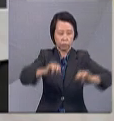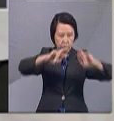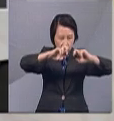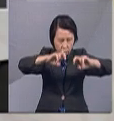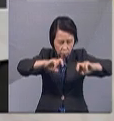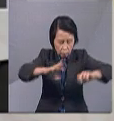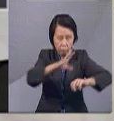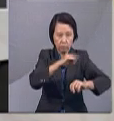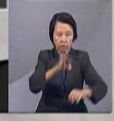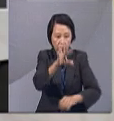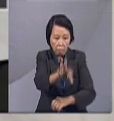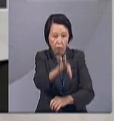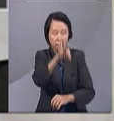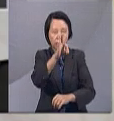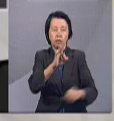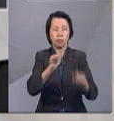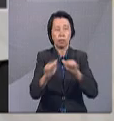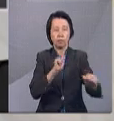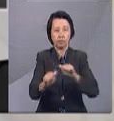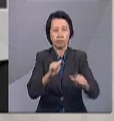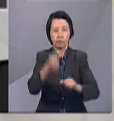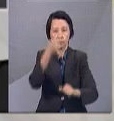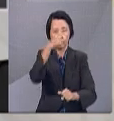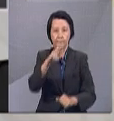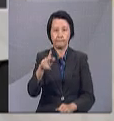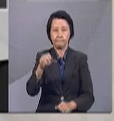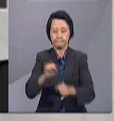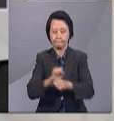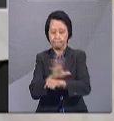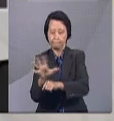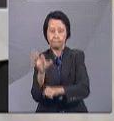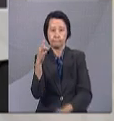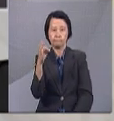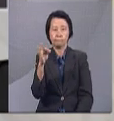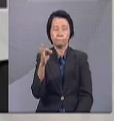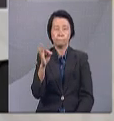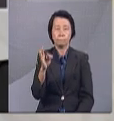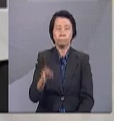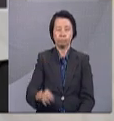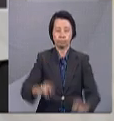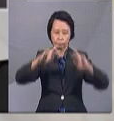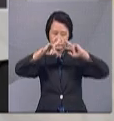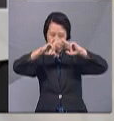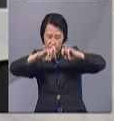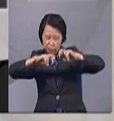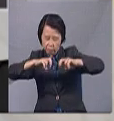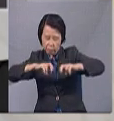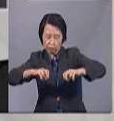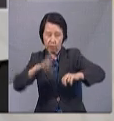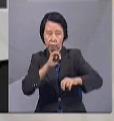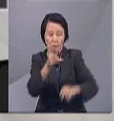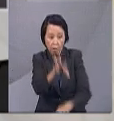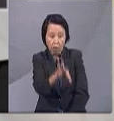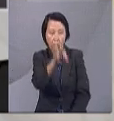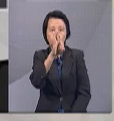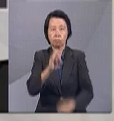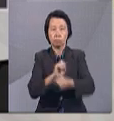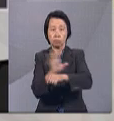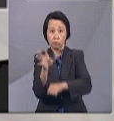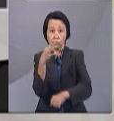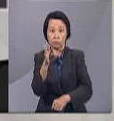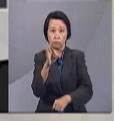dan pesanan selektif bagi kisscomic 19 jasa-jasa tandan pemesanan kenzou